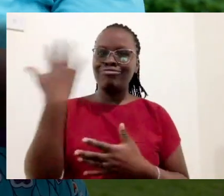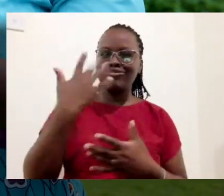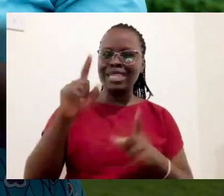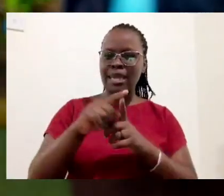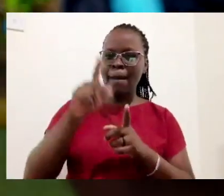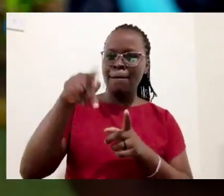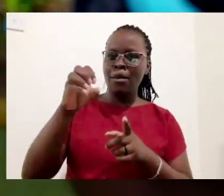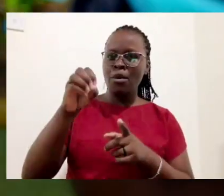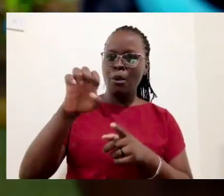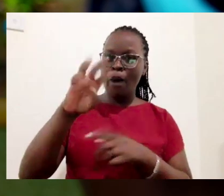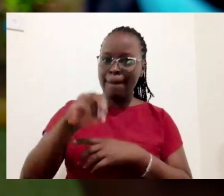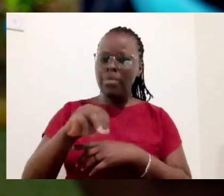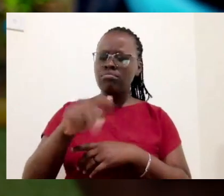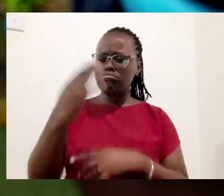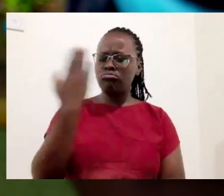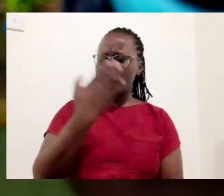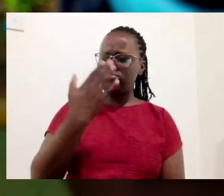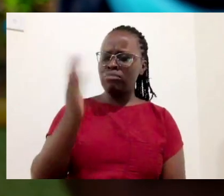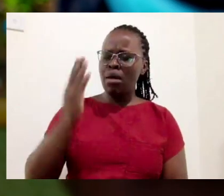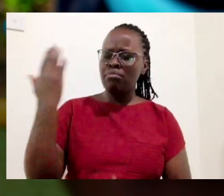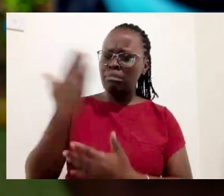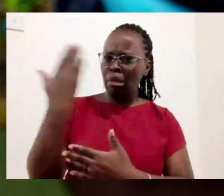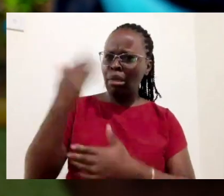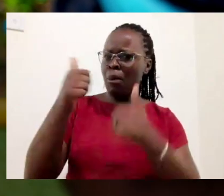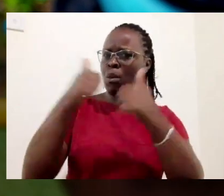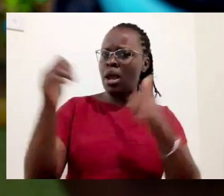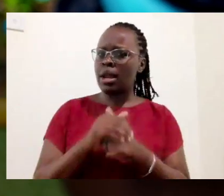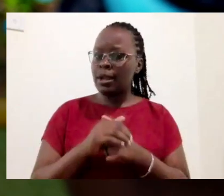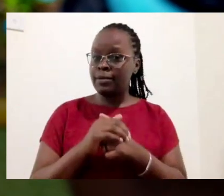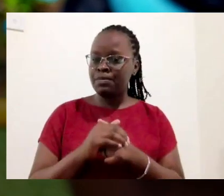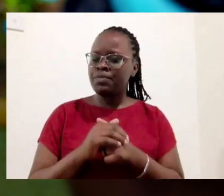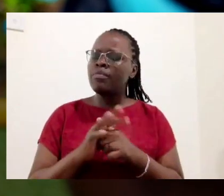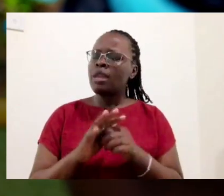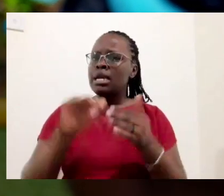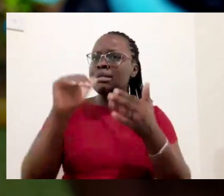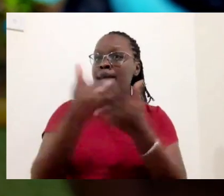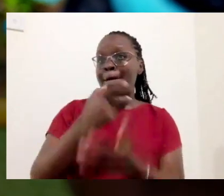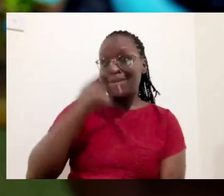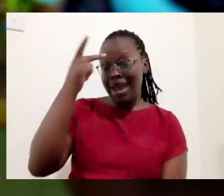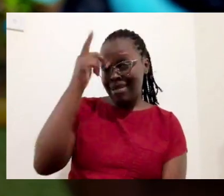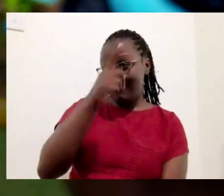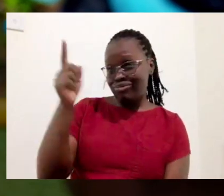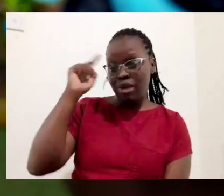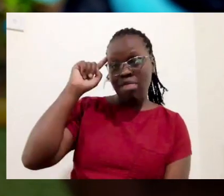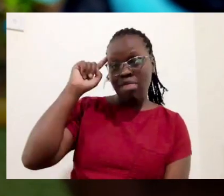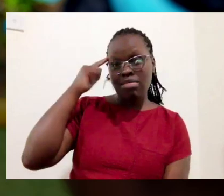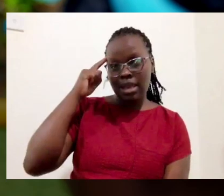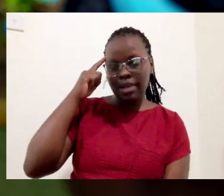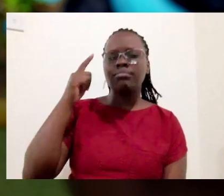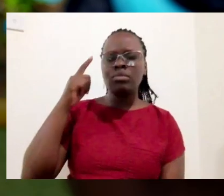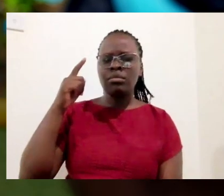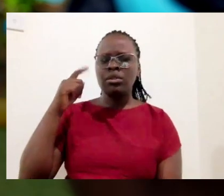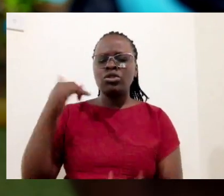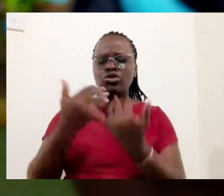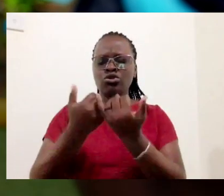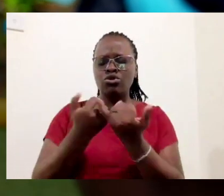mpaka Embu kwa national. Na kitu kingine, baadhi ya wazazi wanafikiri kuwa mtoto lazima akae darasani, asome,